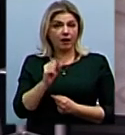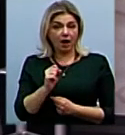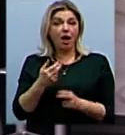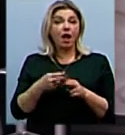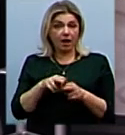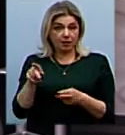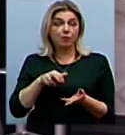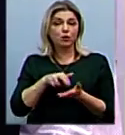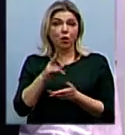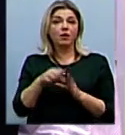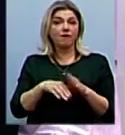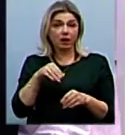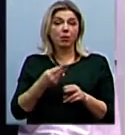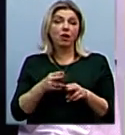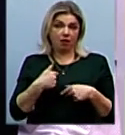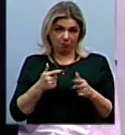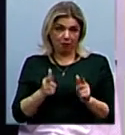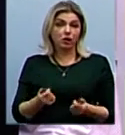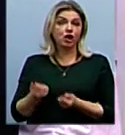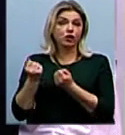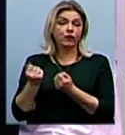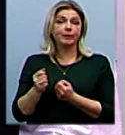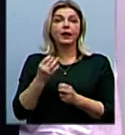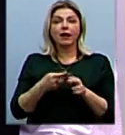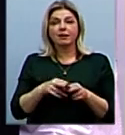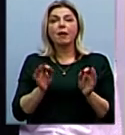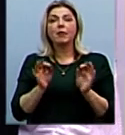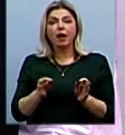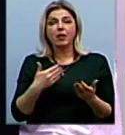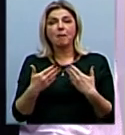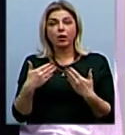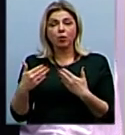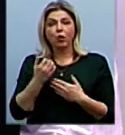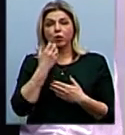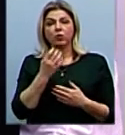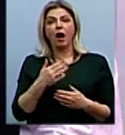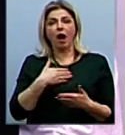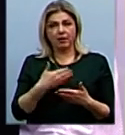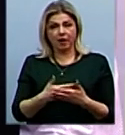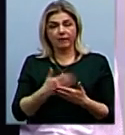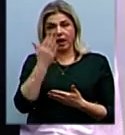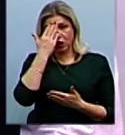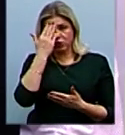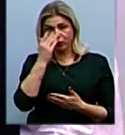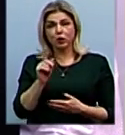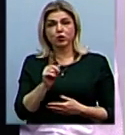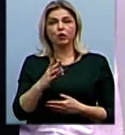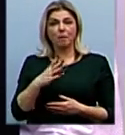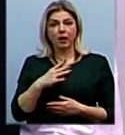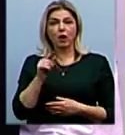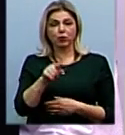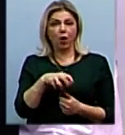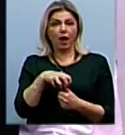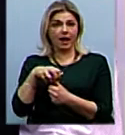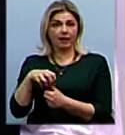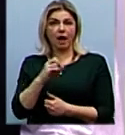это я его поддерживал. И это очень правильный подход, когда активные и разумные, чтобы были той самой элиты, а